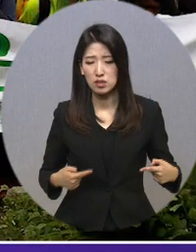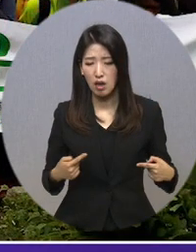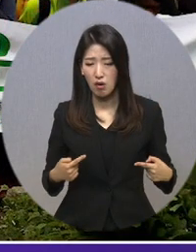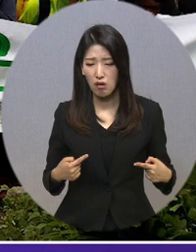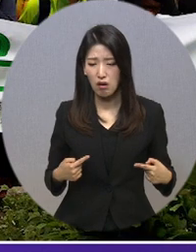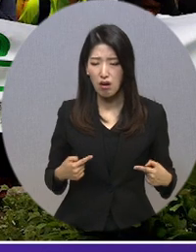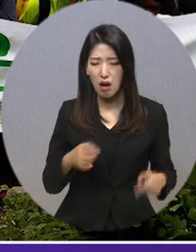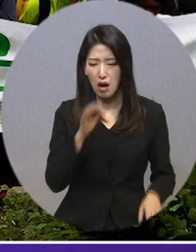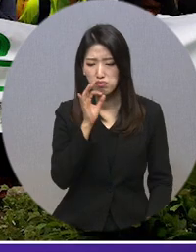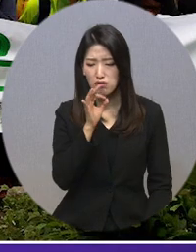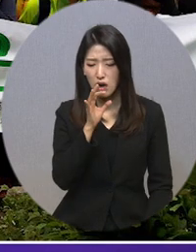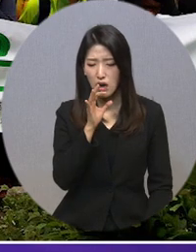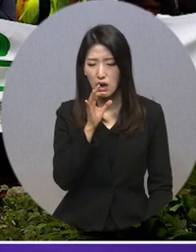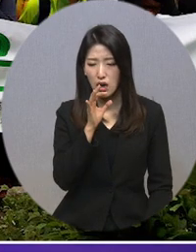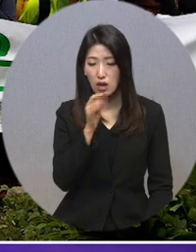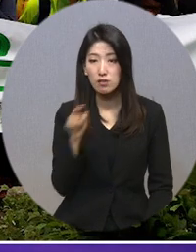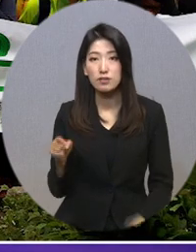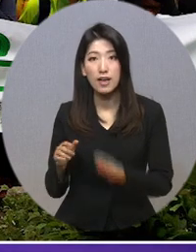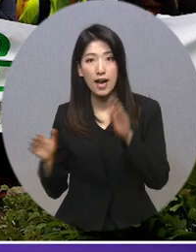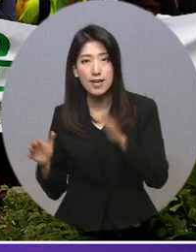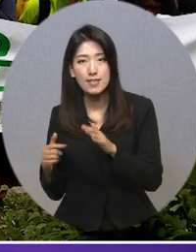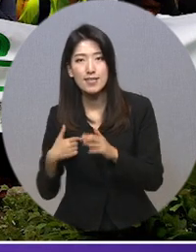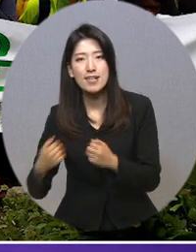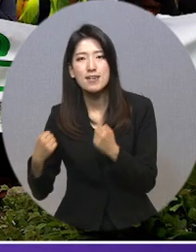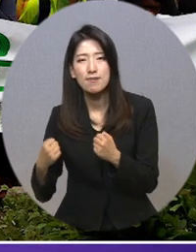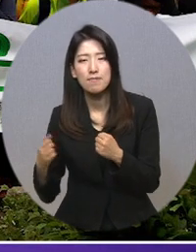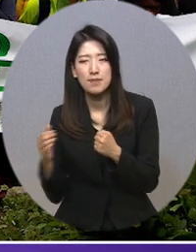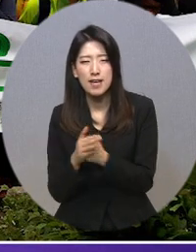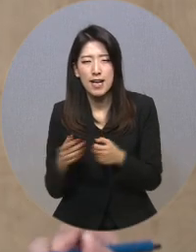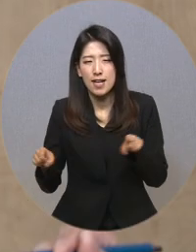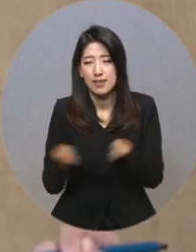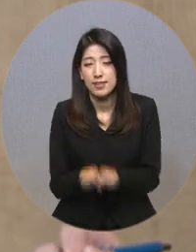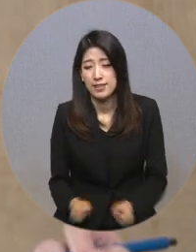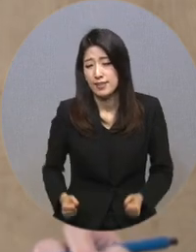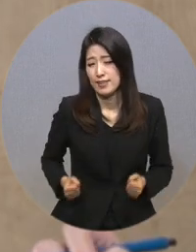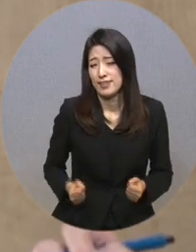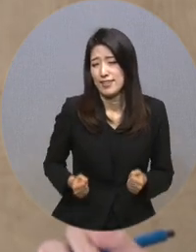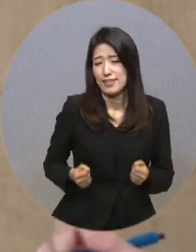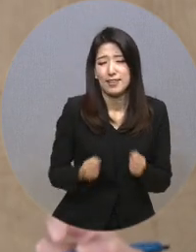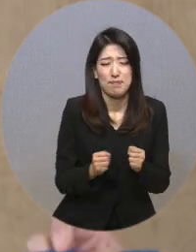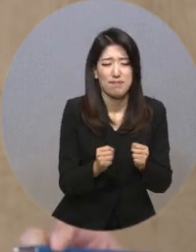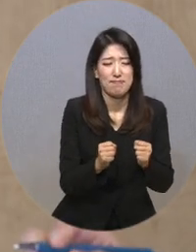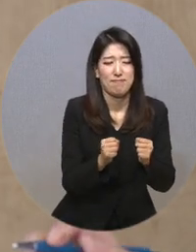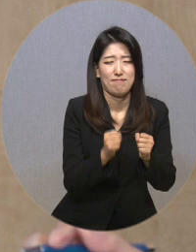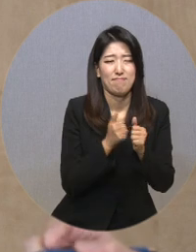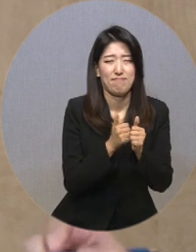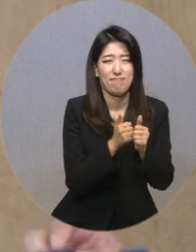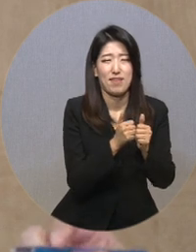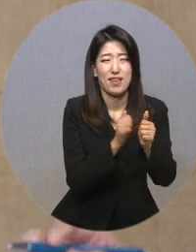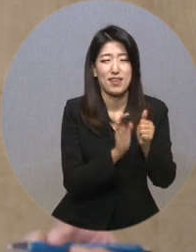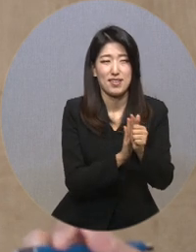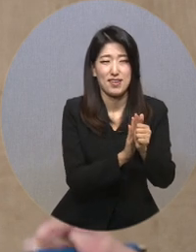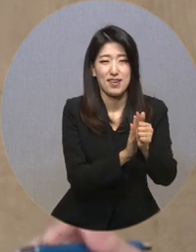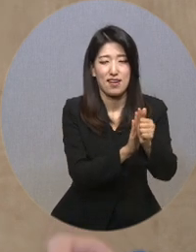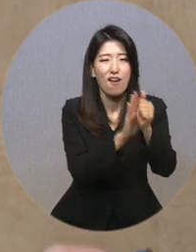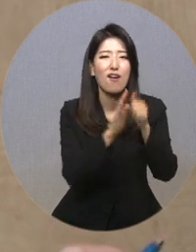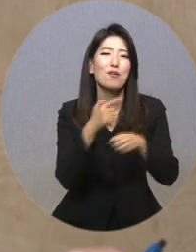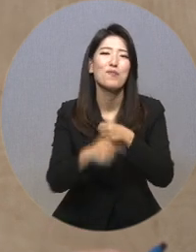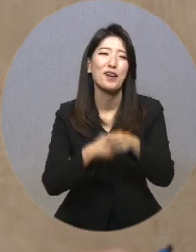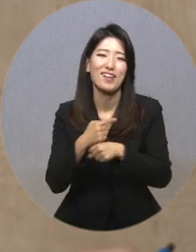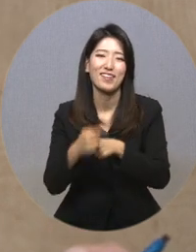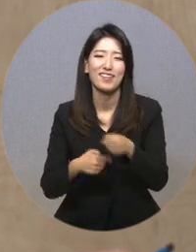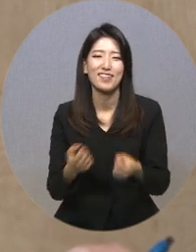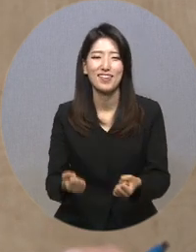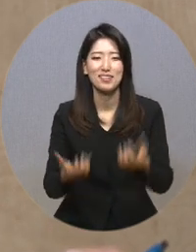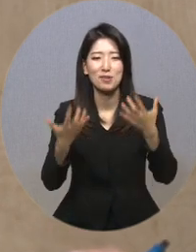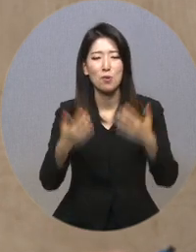근데 우리 학생들은 젊으니까 가능하잖아요. 같이 손잡고 그렇게 산 정상을 올라가는 행사를 매년 하고 있습니다. 아,